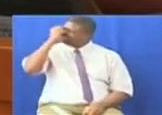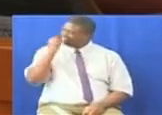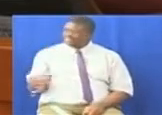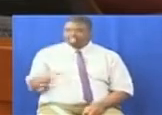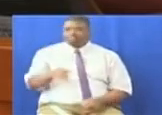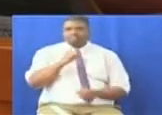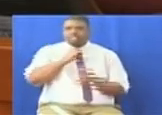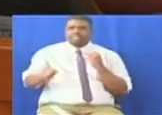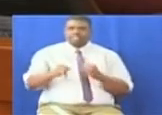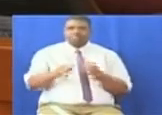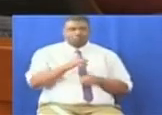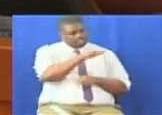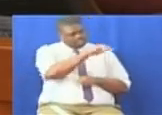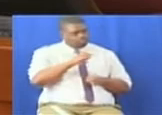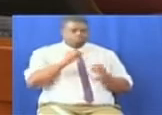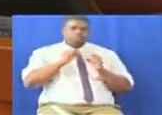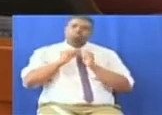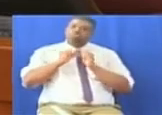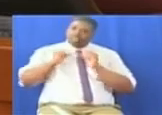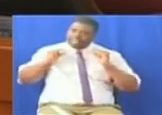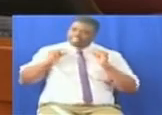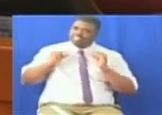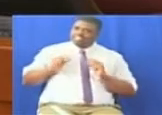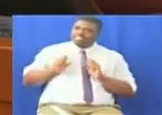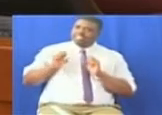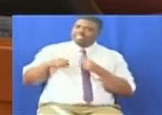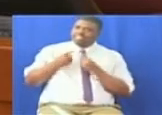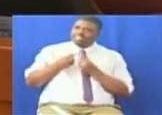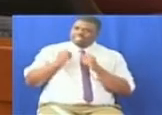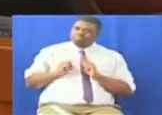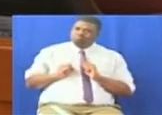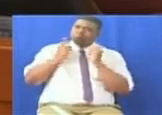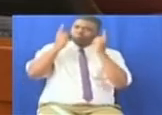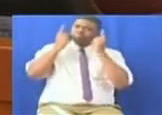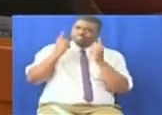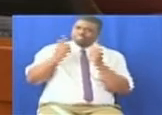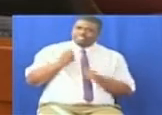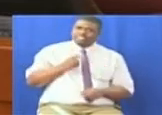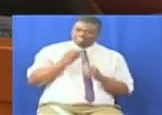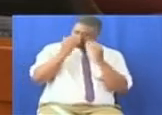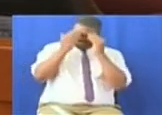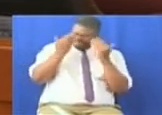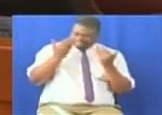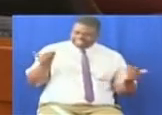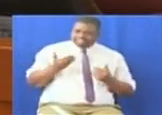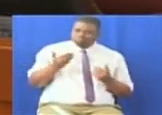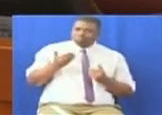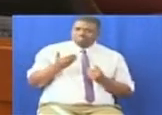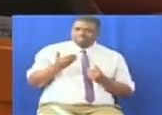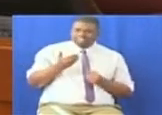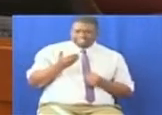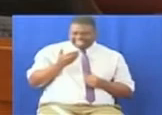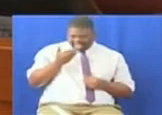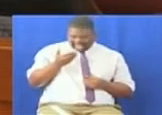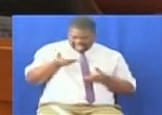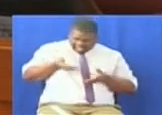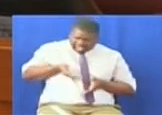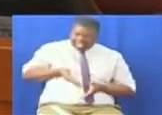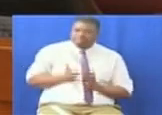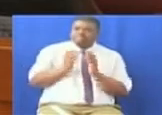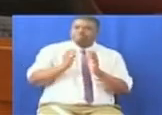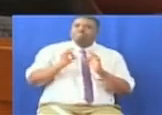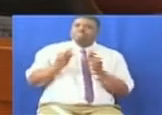mchungaji. Lakini ni kuropoka, sijui wamezaliwaje watu, hawezi kujiona jinsi alivyo na